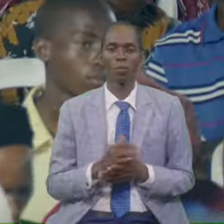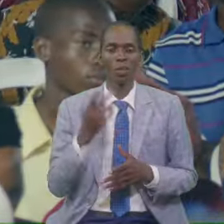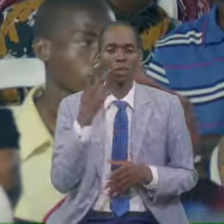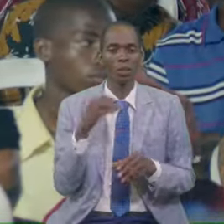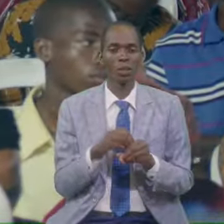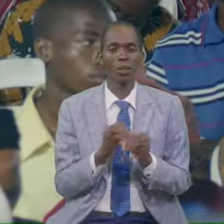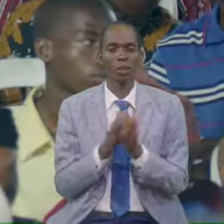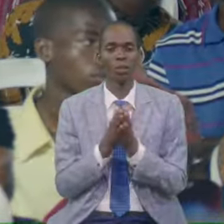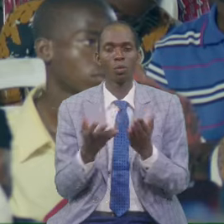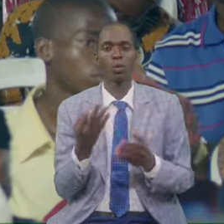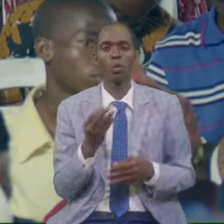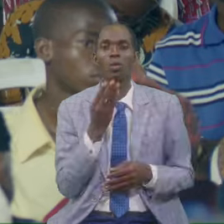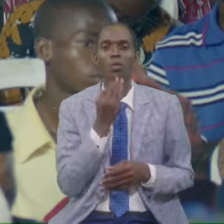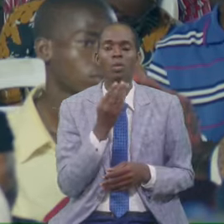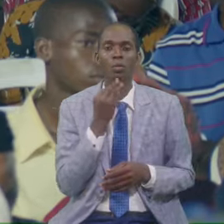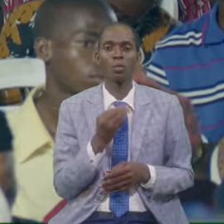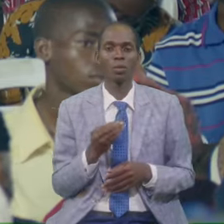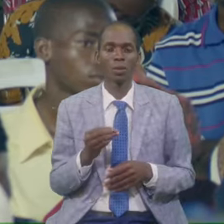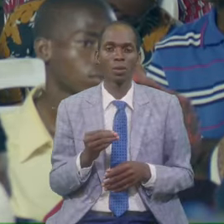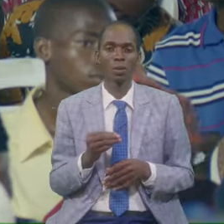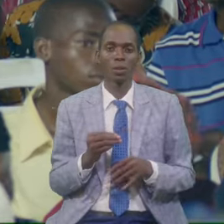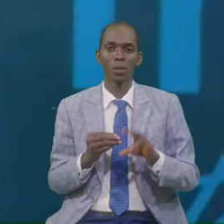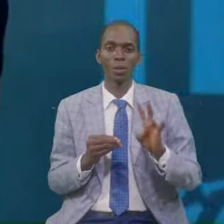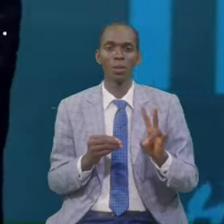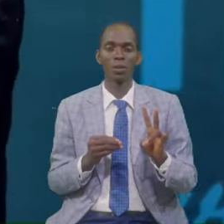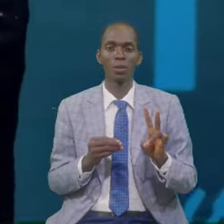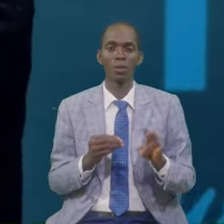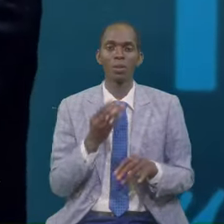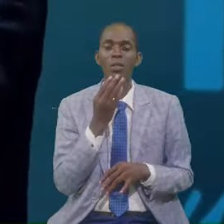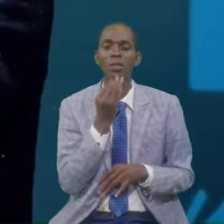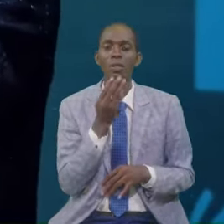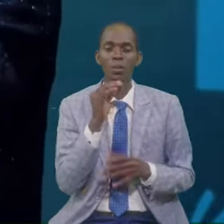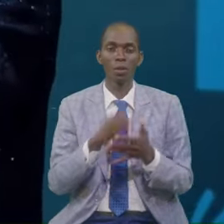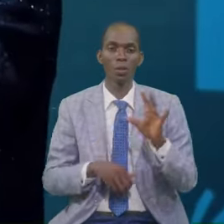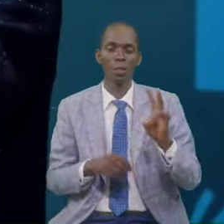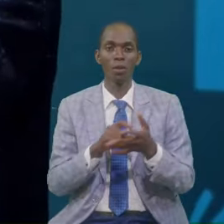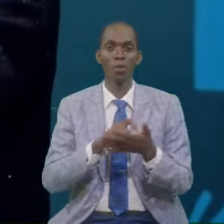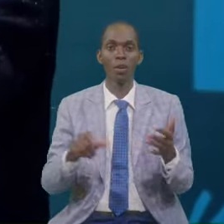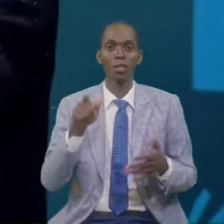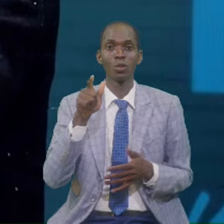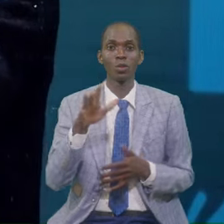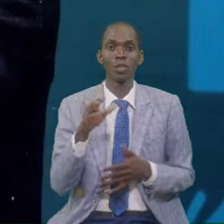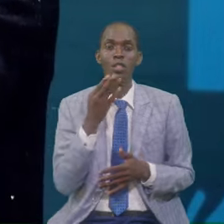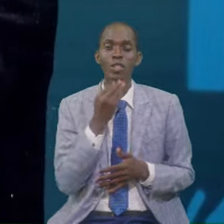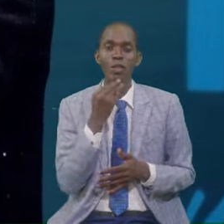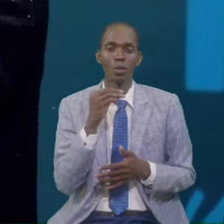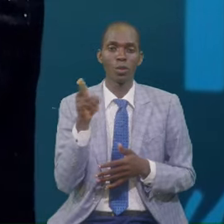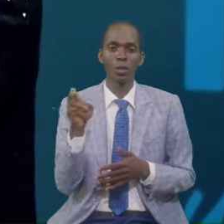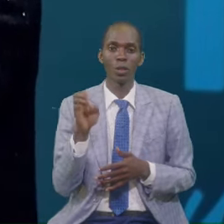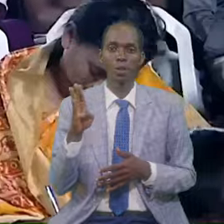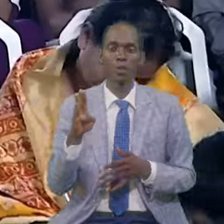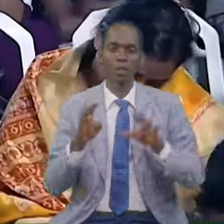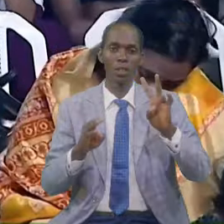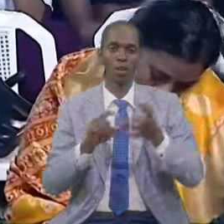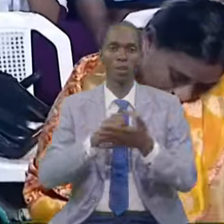7 verse 25. హెబ్రీ పత్రిక 7వ అధ్యాయము 25వ వచనాన్ని చూడండి. Hebrews chapter 7 verse 25.